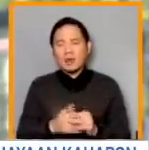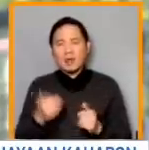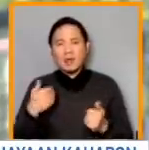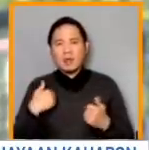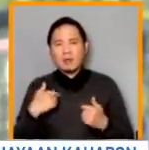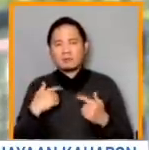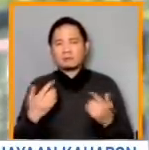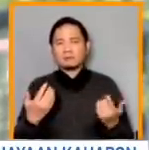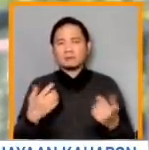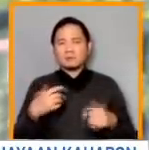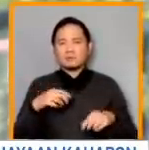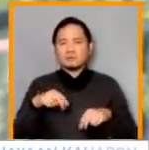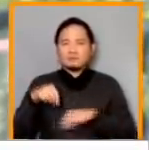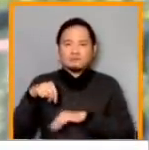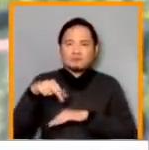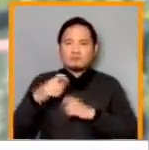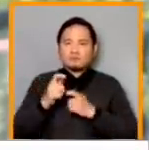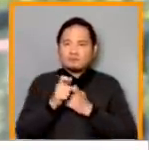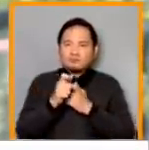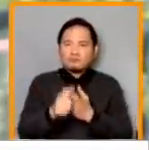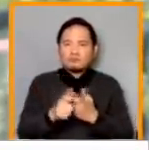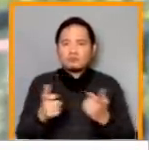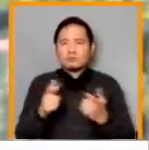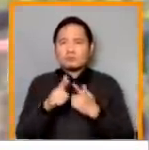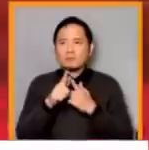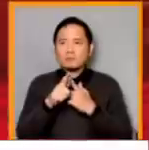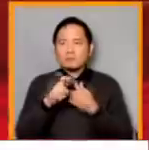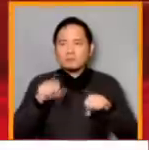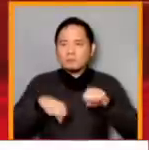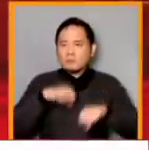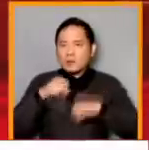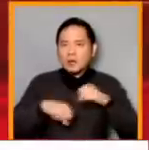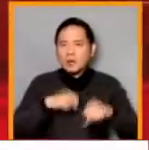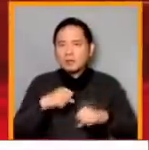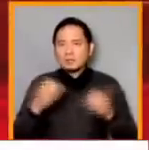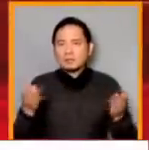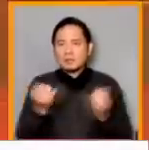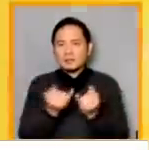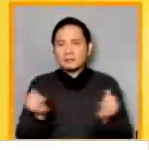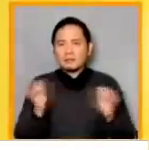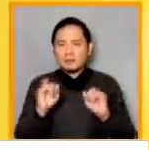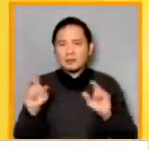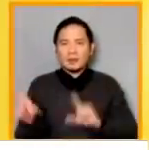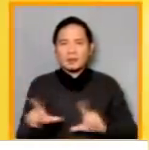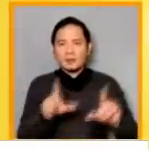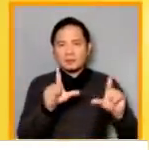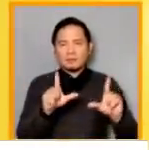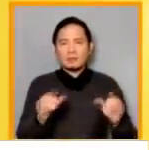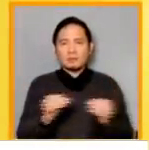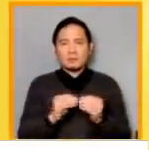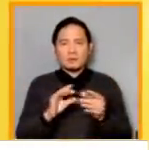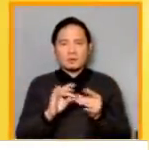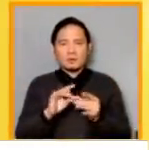ride gagawin sa Intramuros live. Mula sa Maynila, may unang balita si Darlene Kai.